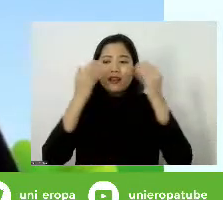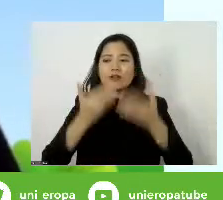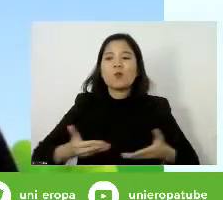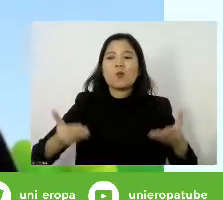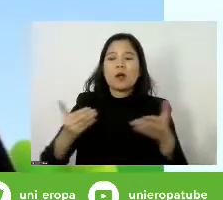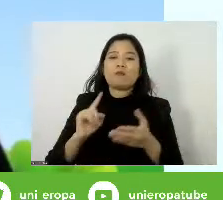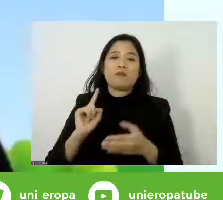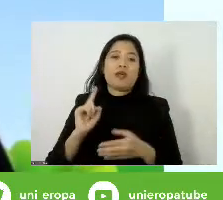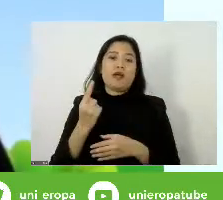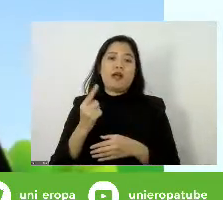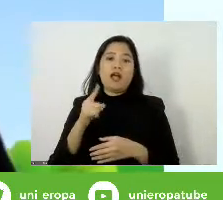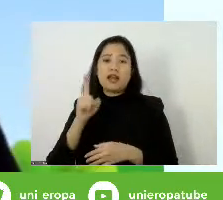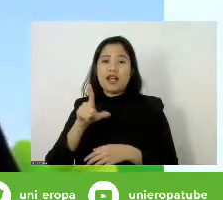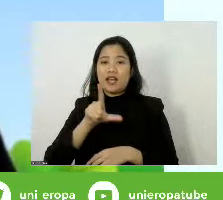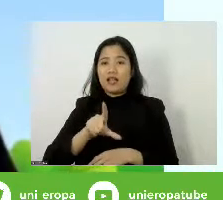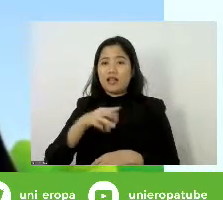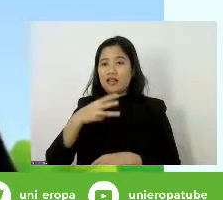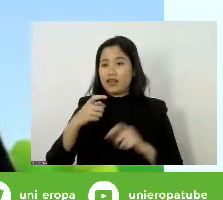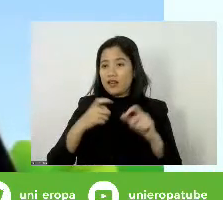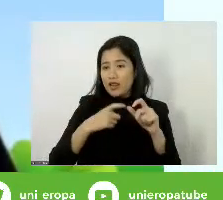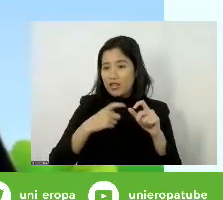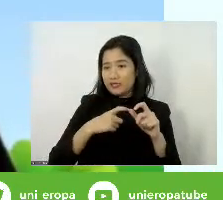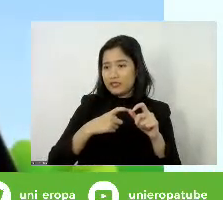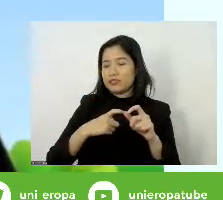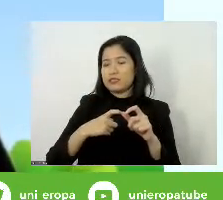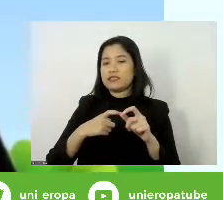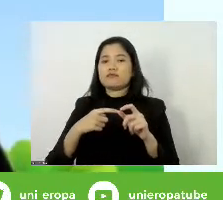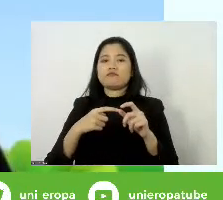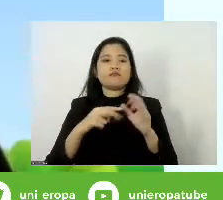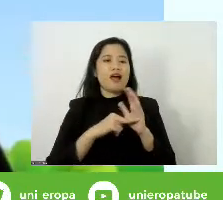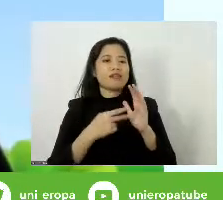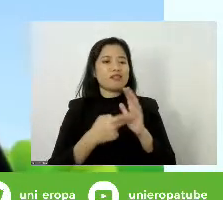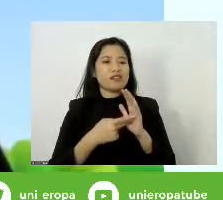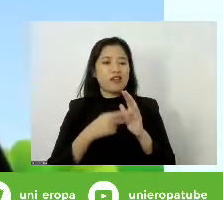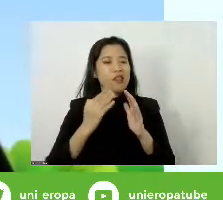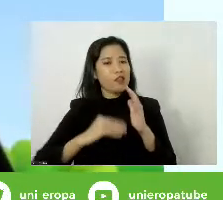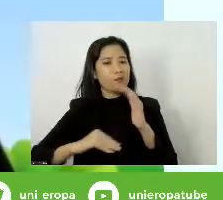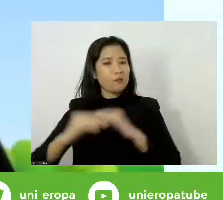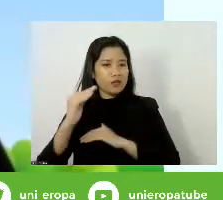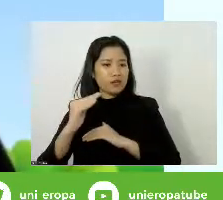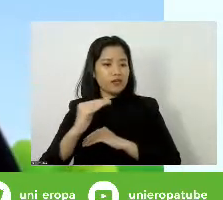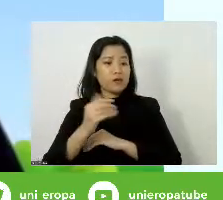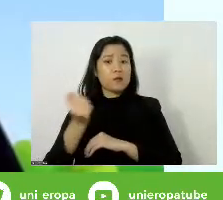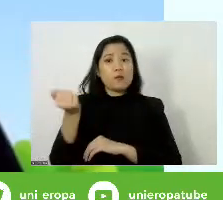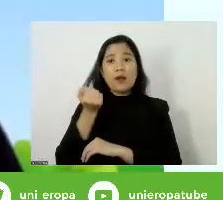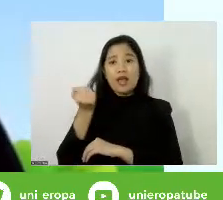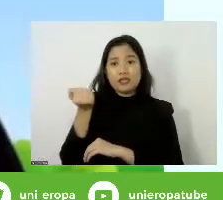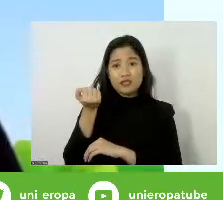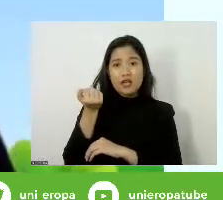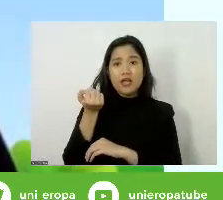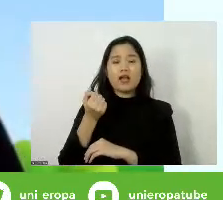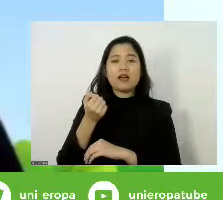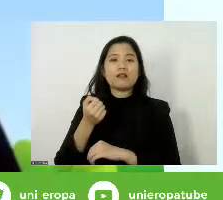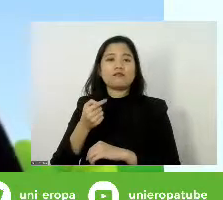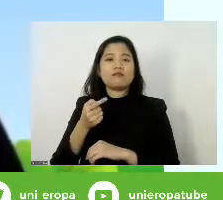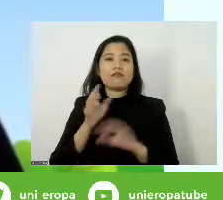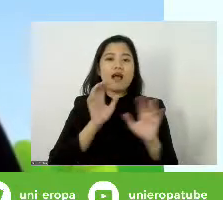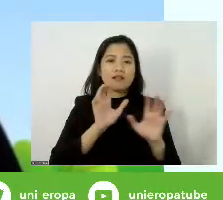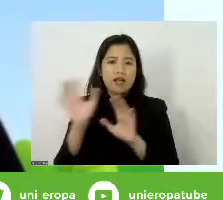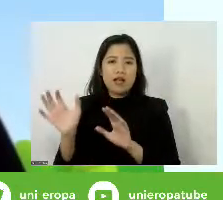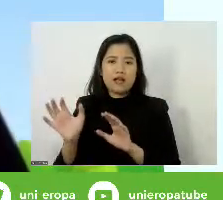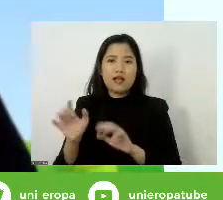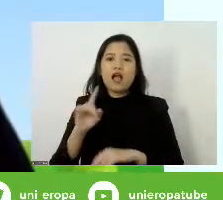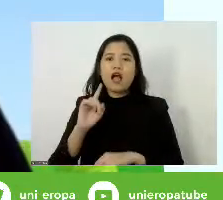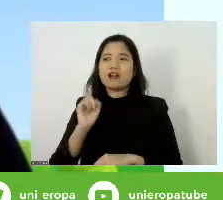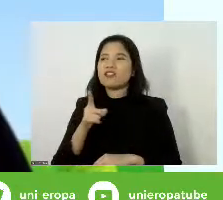punya prinsip lessismoore Ingat jangan terlalu banyak belanja kalau bisa rumahnya sedikit itu lebih bagus ya minimalism